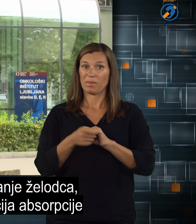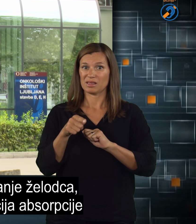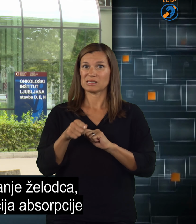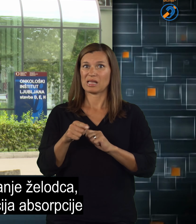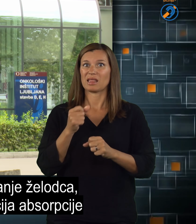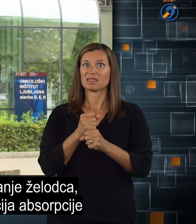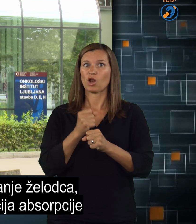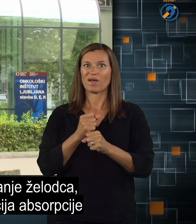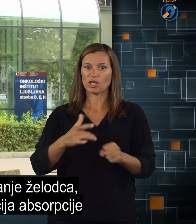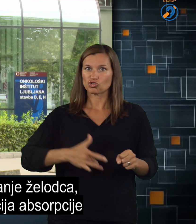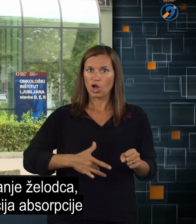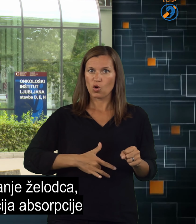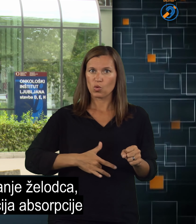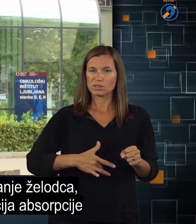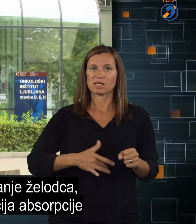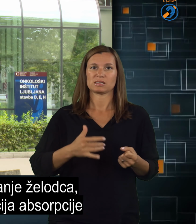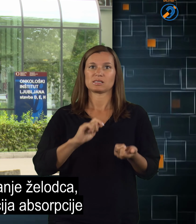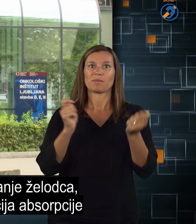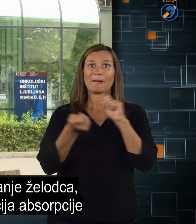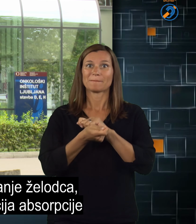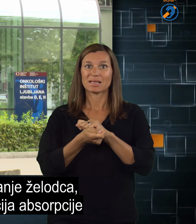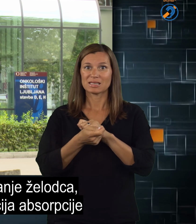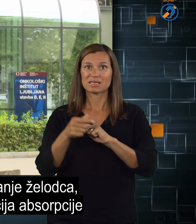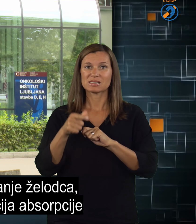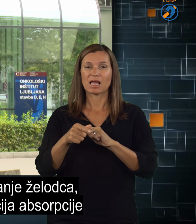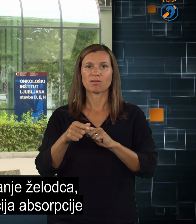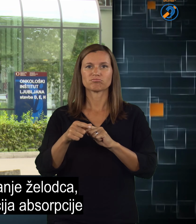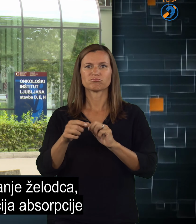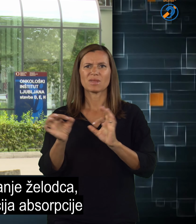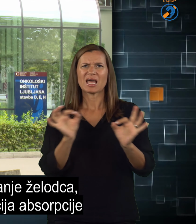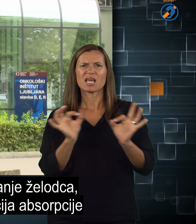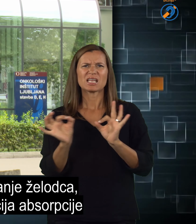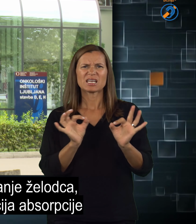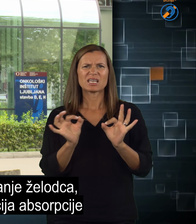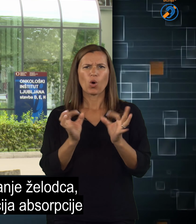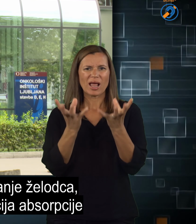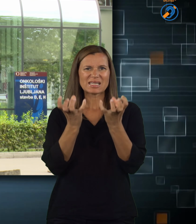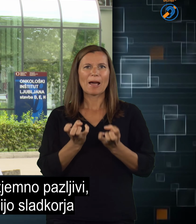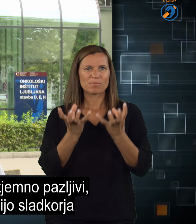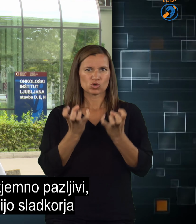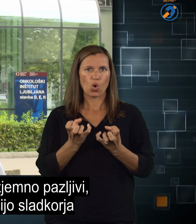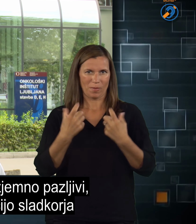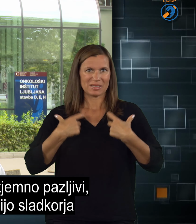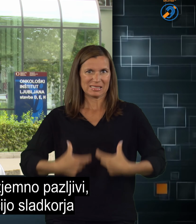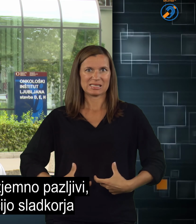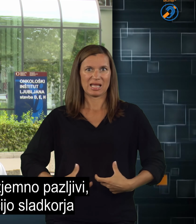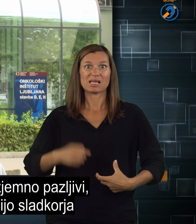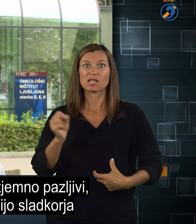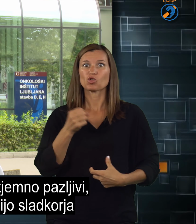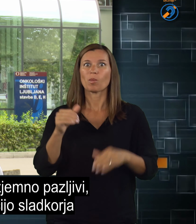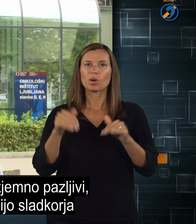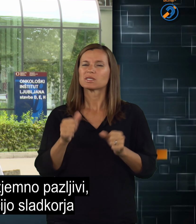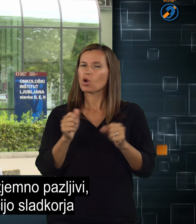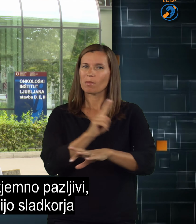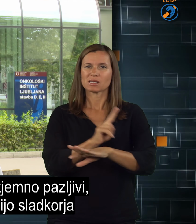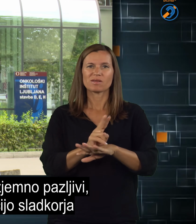Spremeni se delovanje želodca, spremeni se regulacija absorpcije in zato